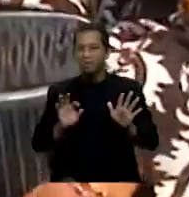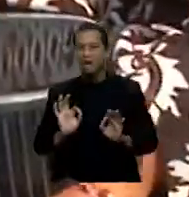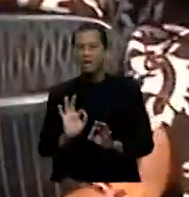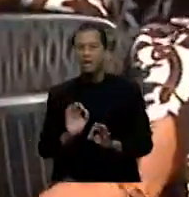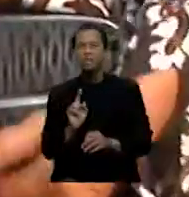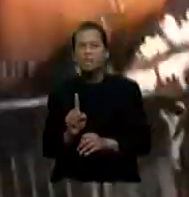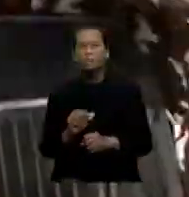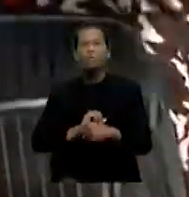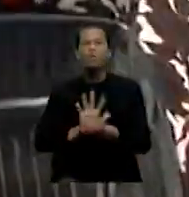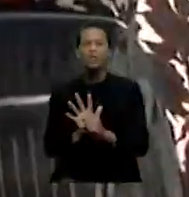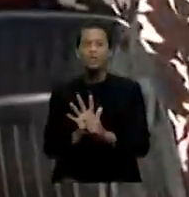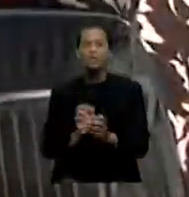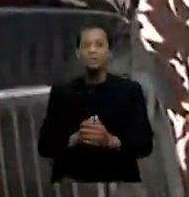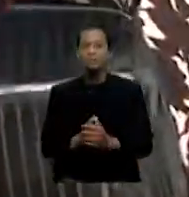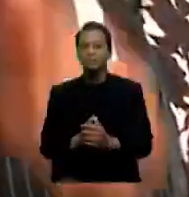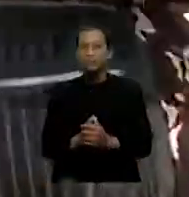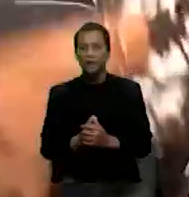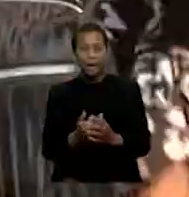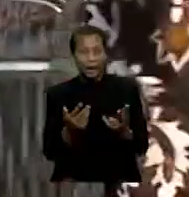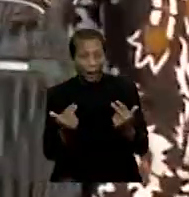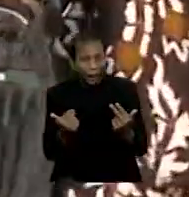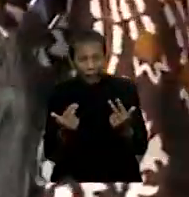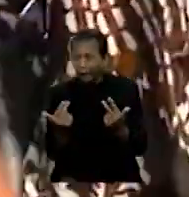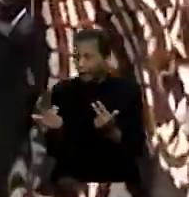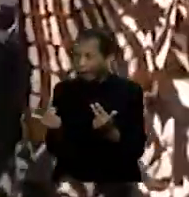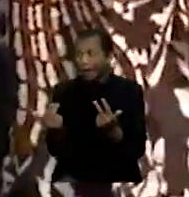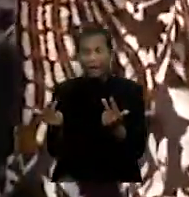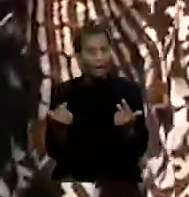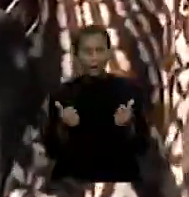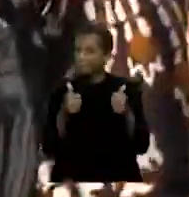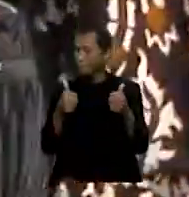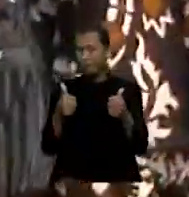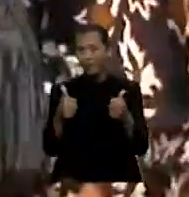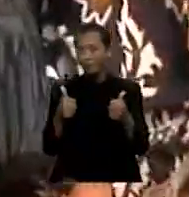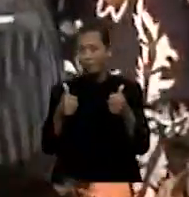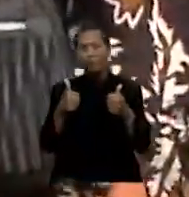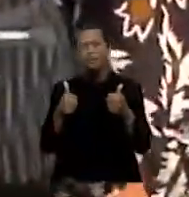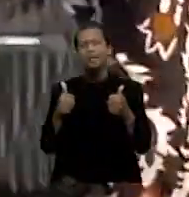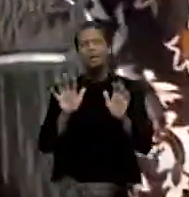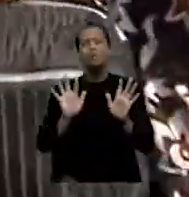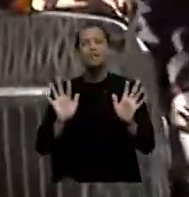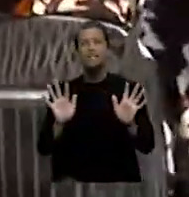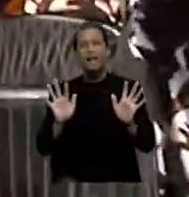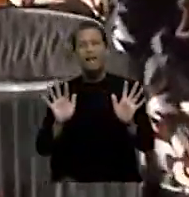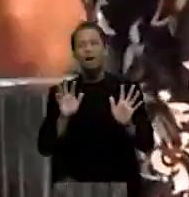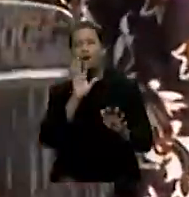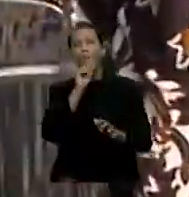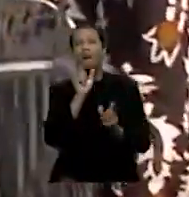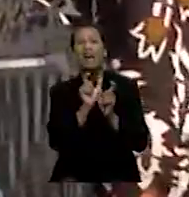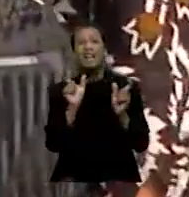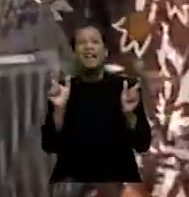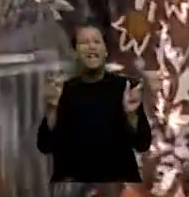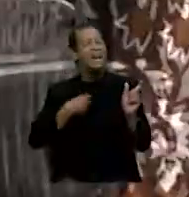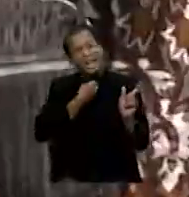Wow, keren, keren pokoknya. Wah, rame pokoknya. Gak bisa dibilangin dengan kata-kata gitu loh.